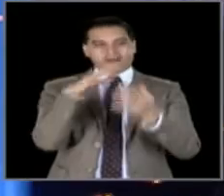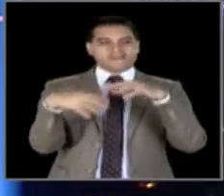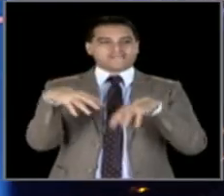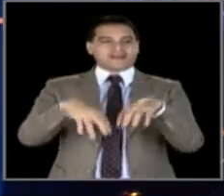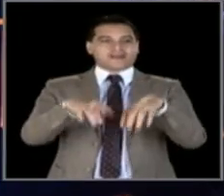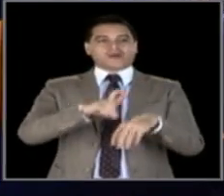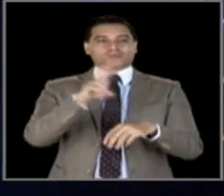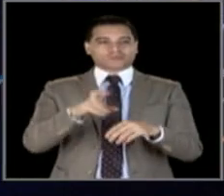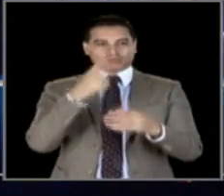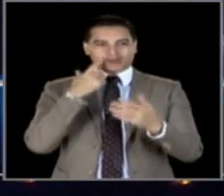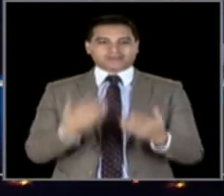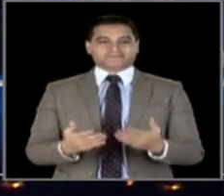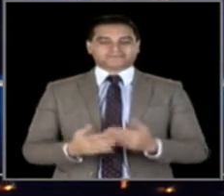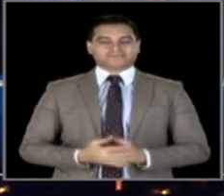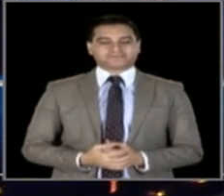هو: